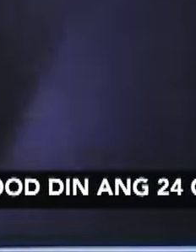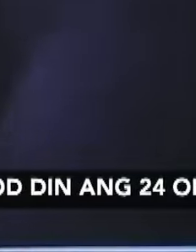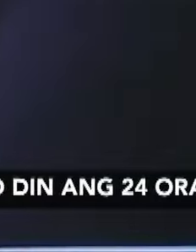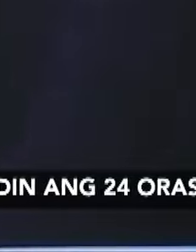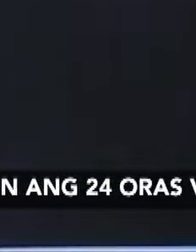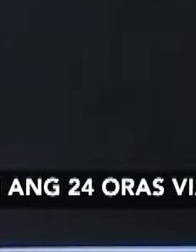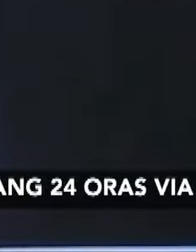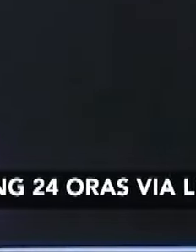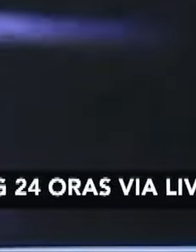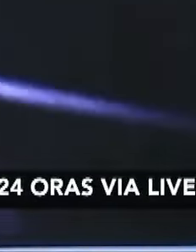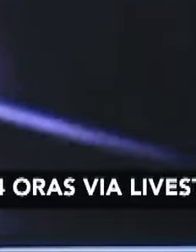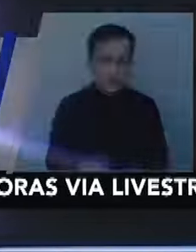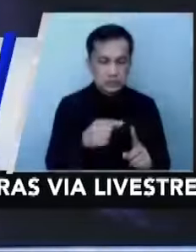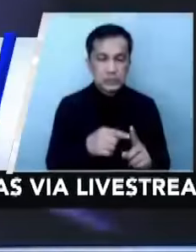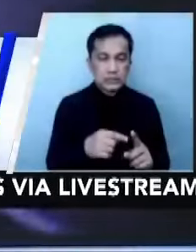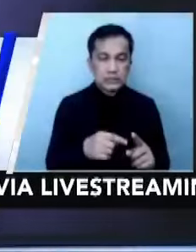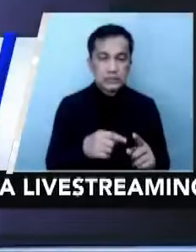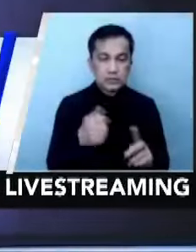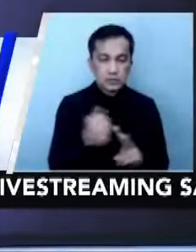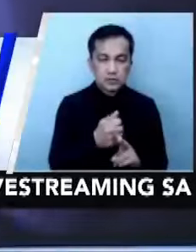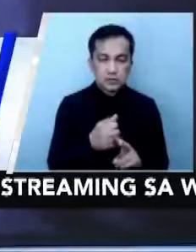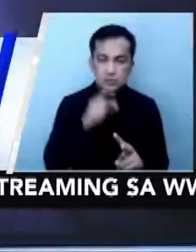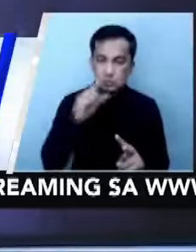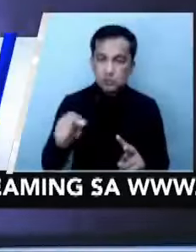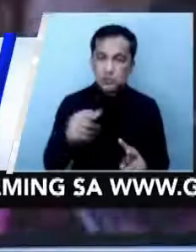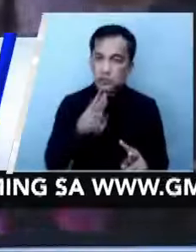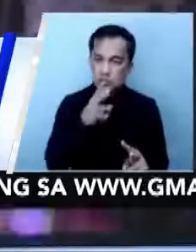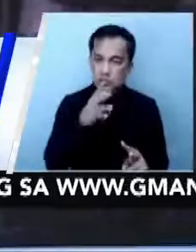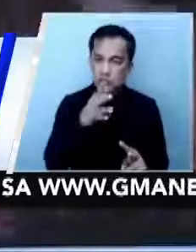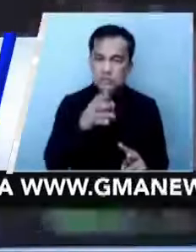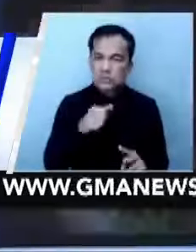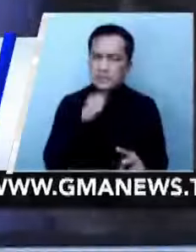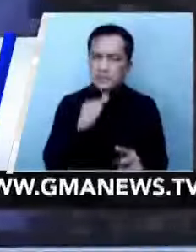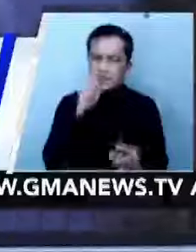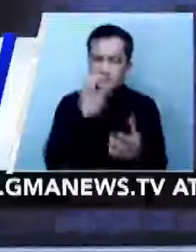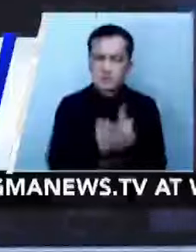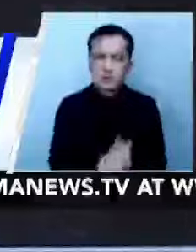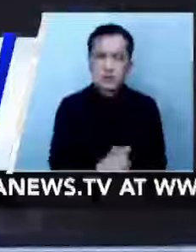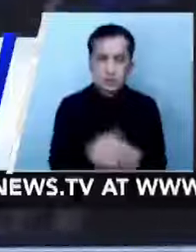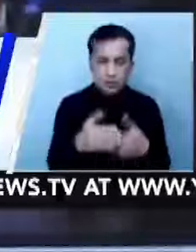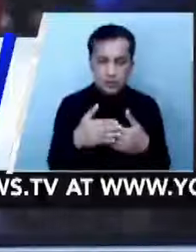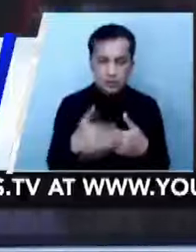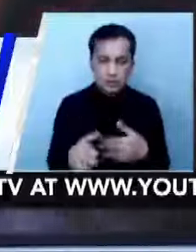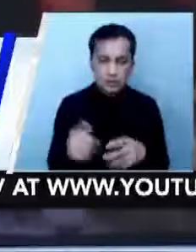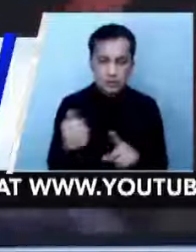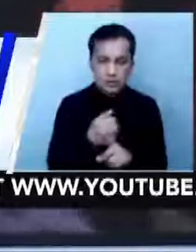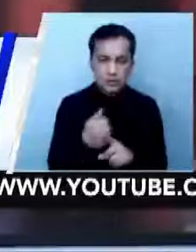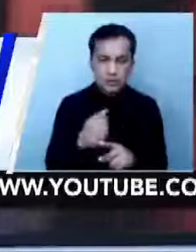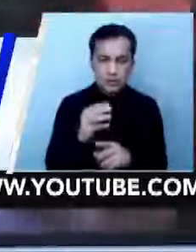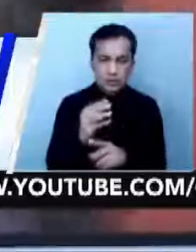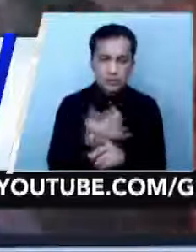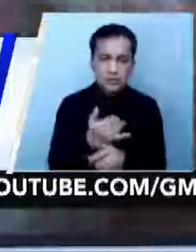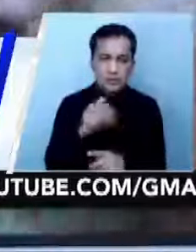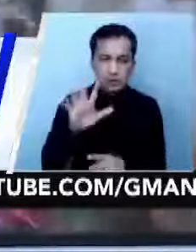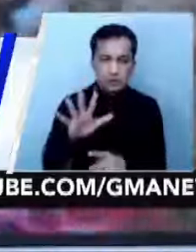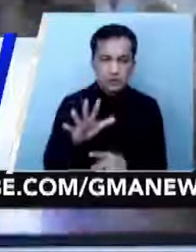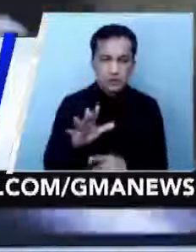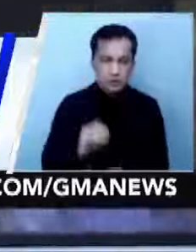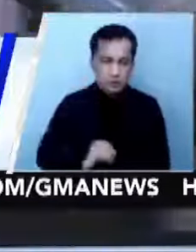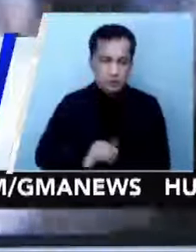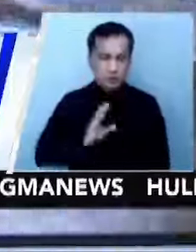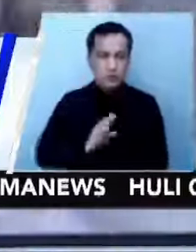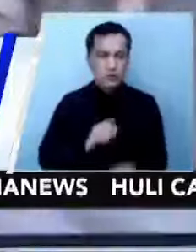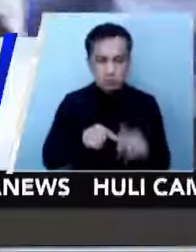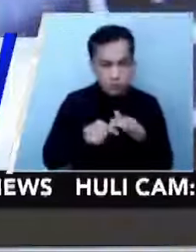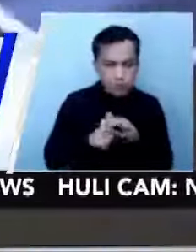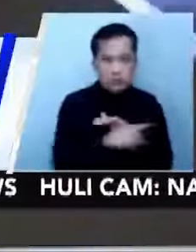magsumbong ng biktima sa kanyang ina pero di raw siya pinaniwalaan matapos abusuhin itong May 5. Lakas loob daw itong tumakas at humingi